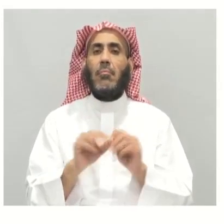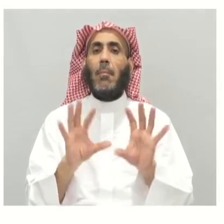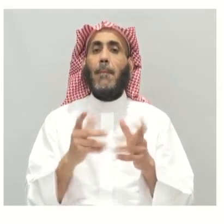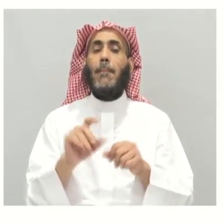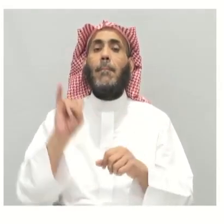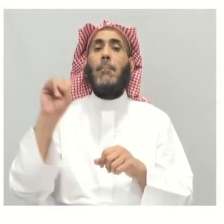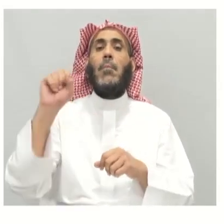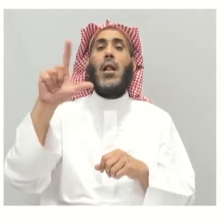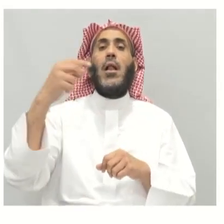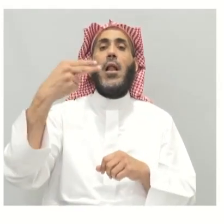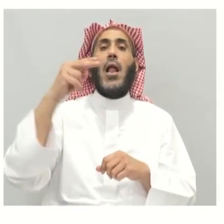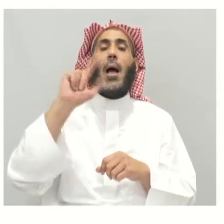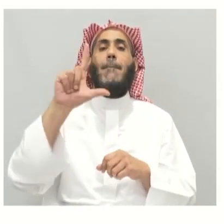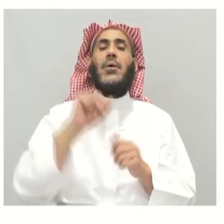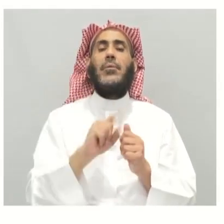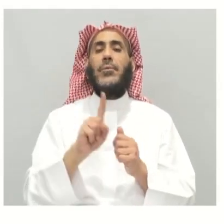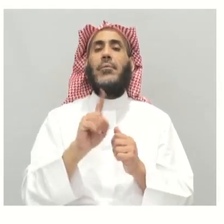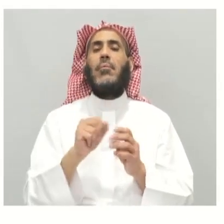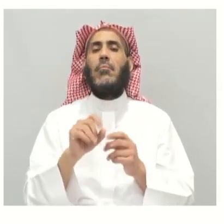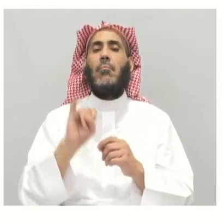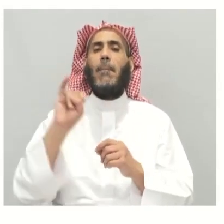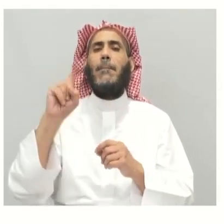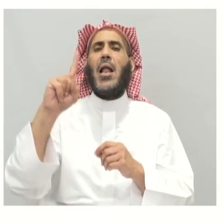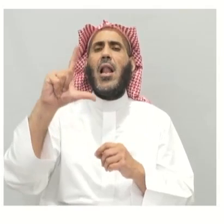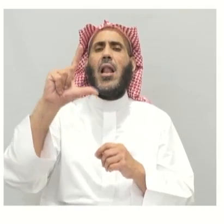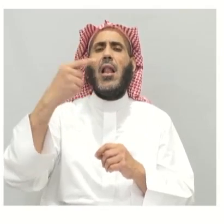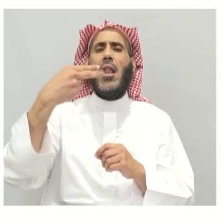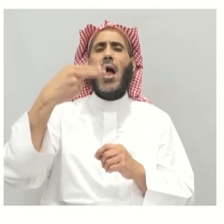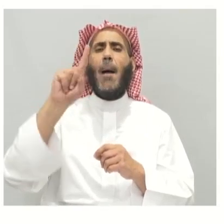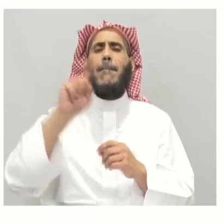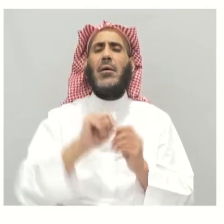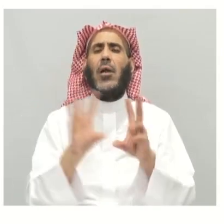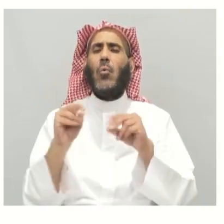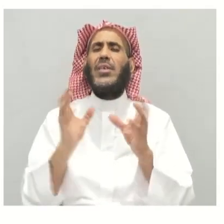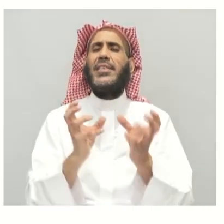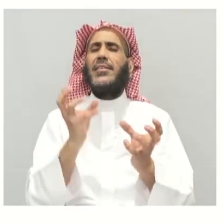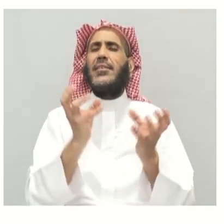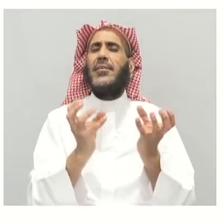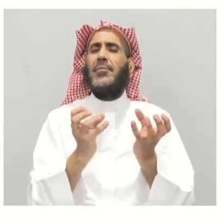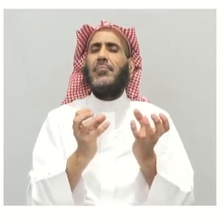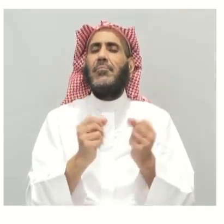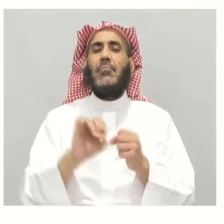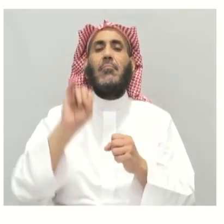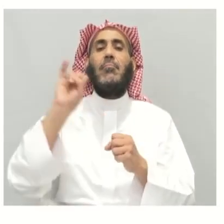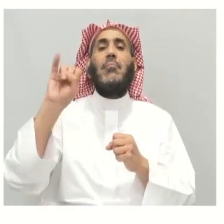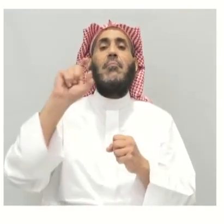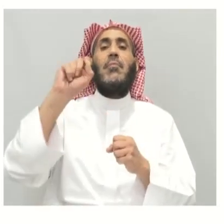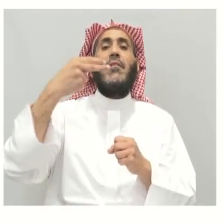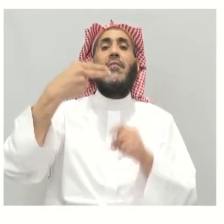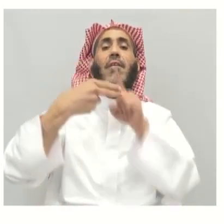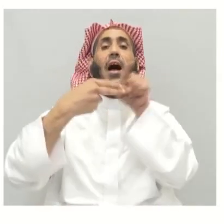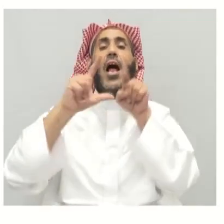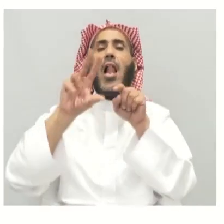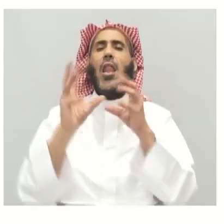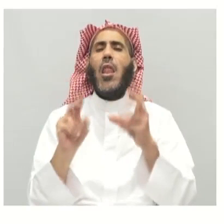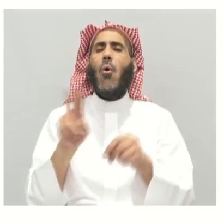ملعب، لاحظ هنا ملعب على وزن ماذا؟ أحسنتم، على وزن مفعل. نوع